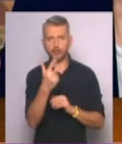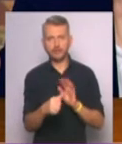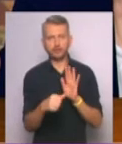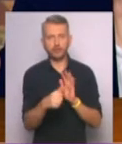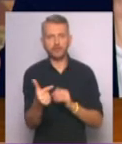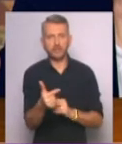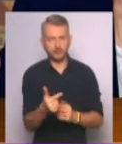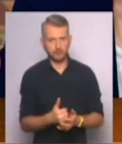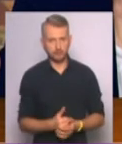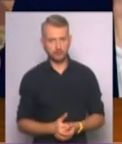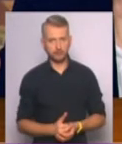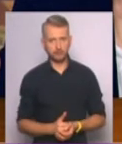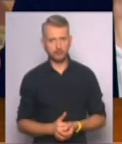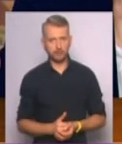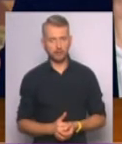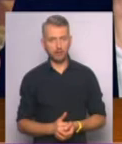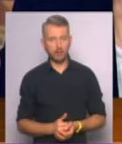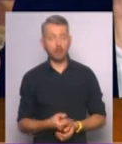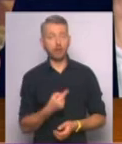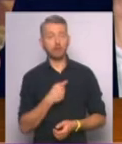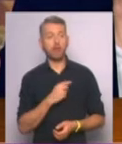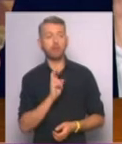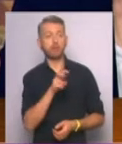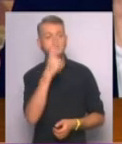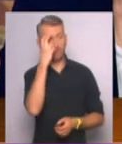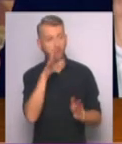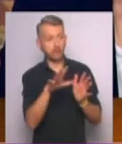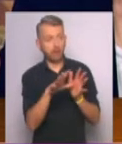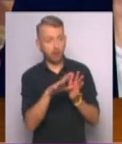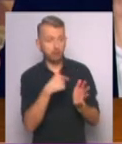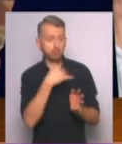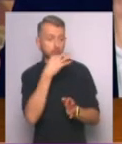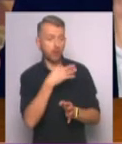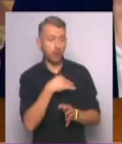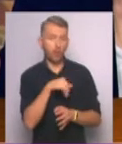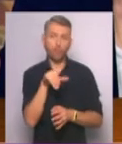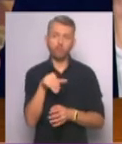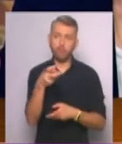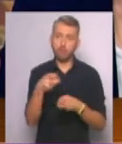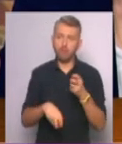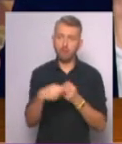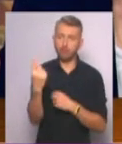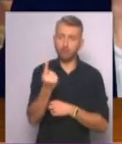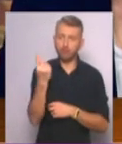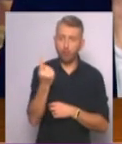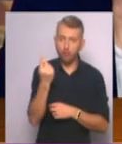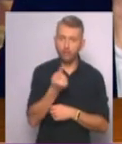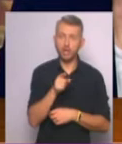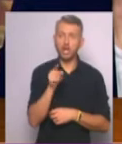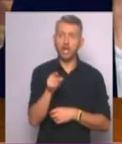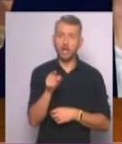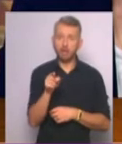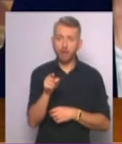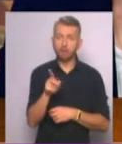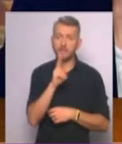гривен. Я пошла в Киевэнерго, мне говорят, у вас поломался счетчик, и вам 2 года